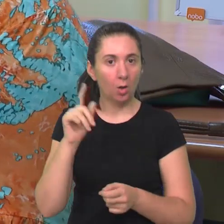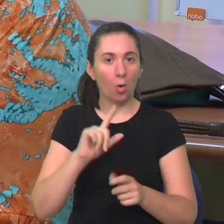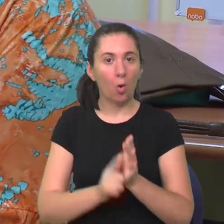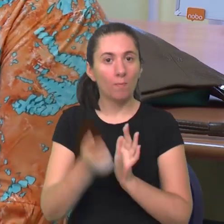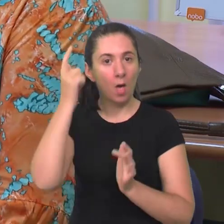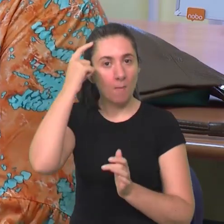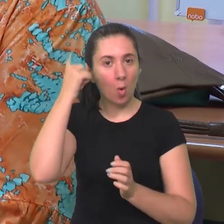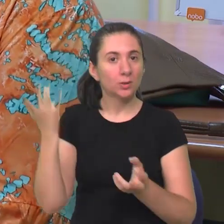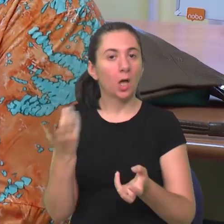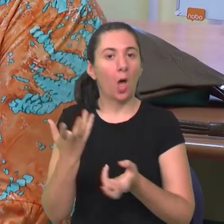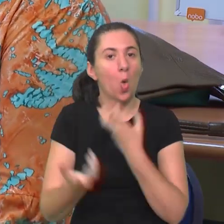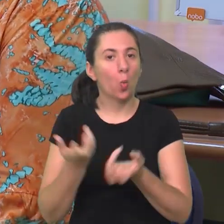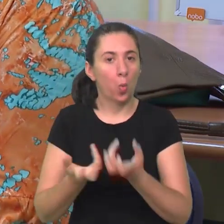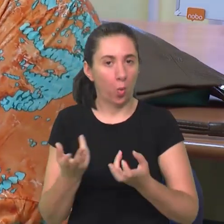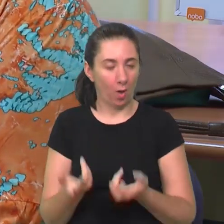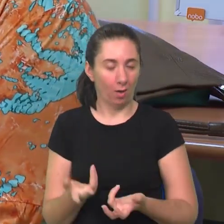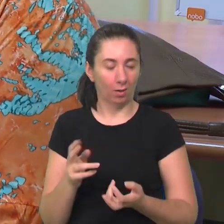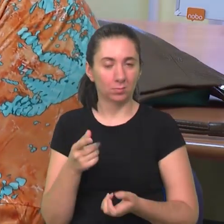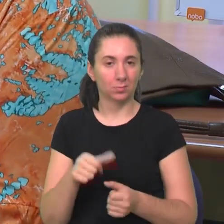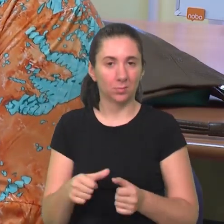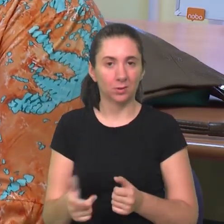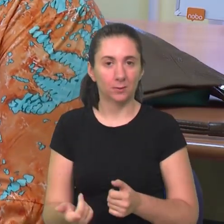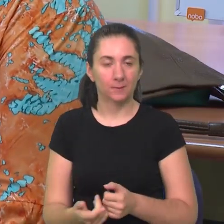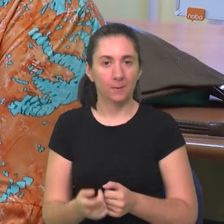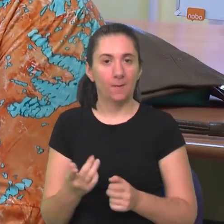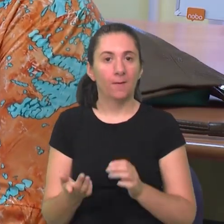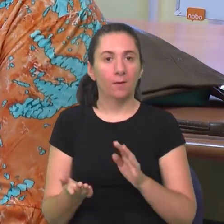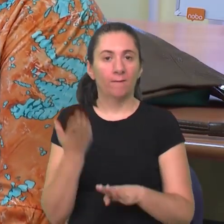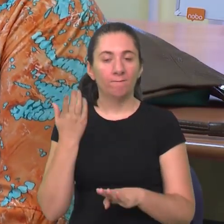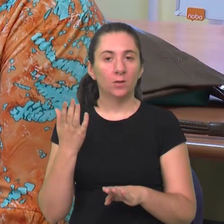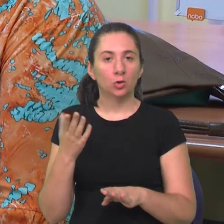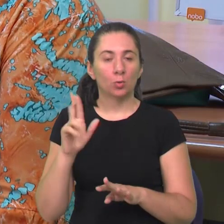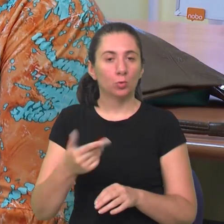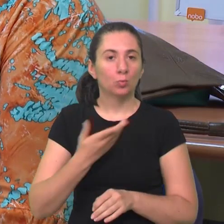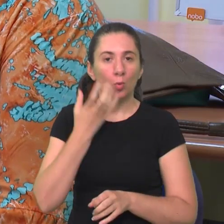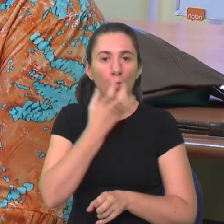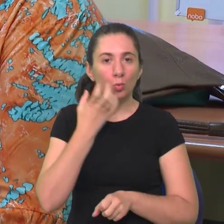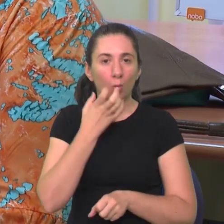će ti mozak uskuhati, jel? Da, znači izloženi su toplotnim